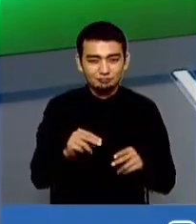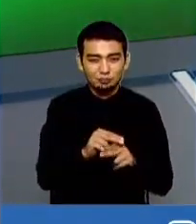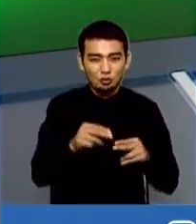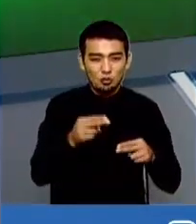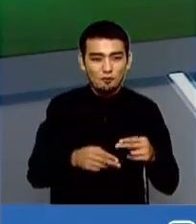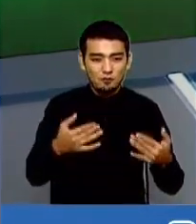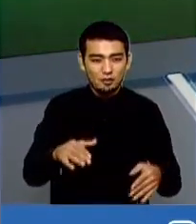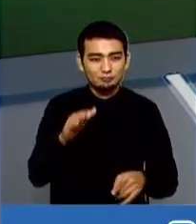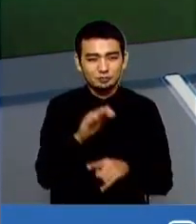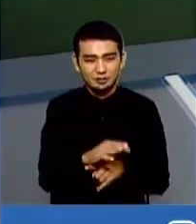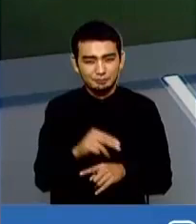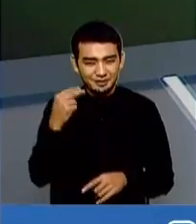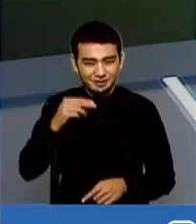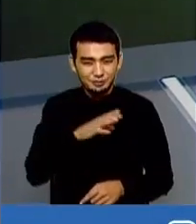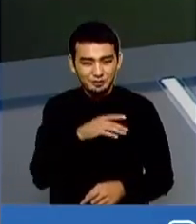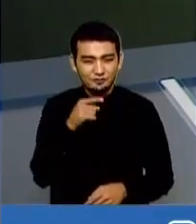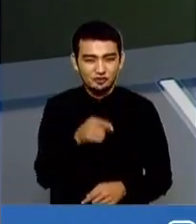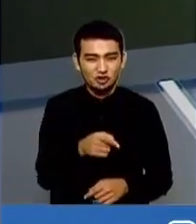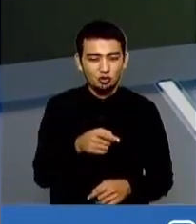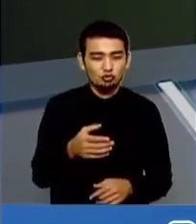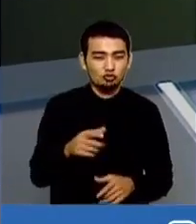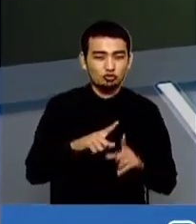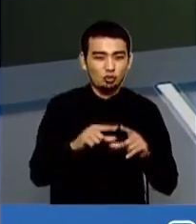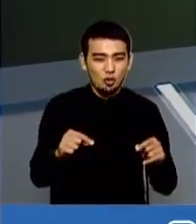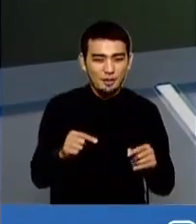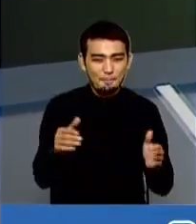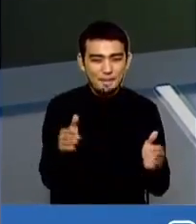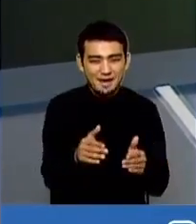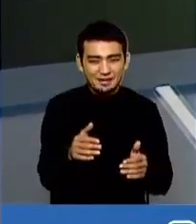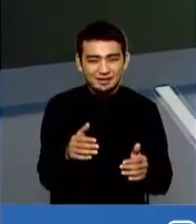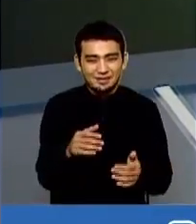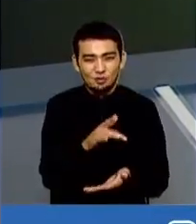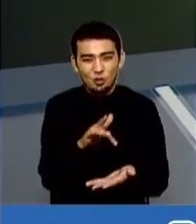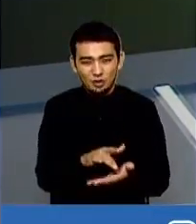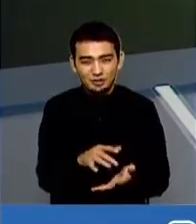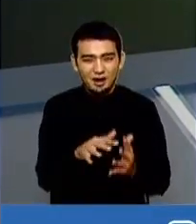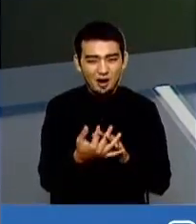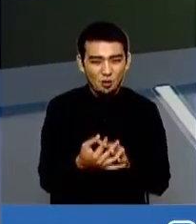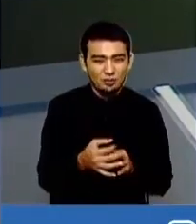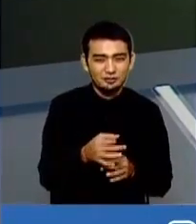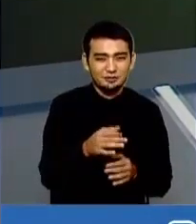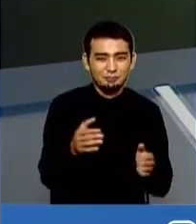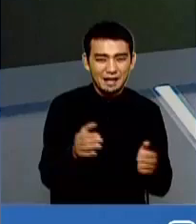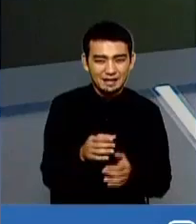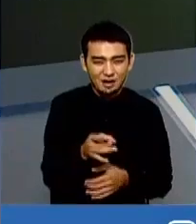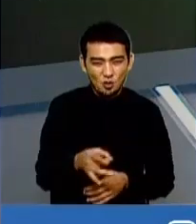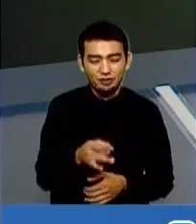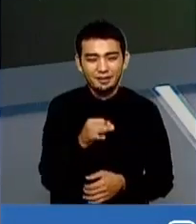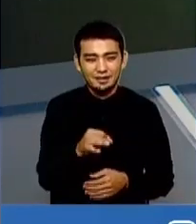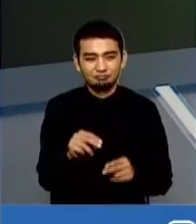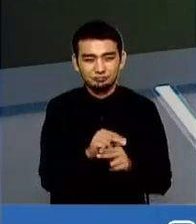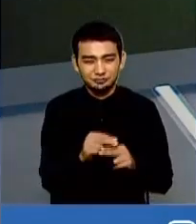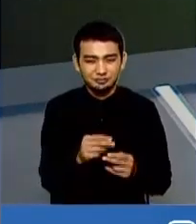главы государства до конца года в одной тысячи школ расположенных в малых городах районах центрах и селах сделают капитальные и